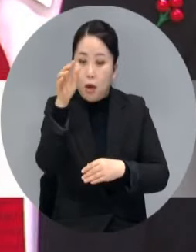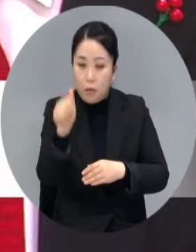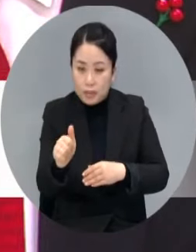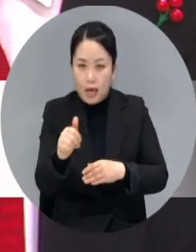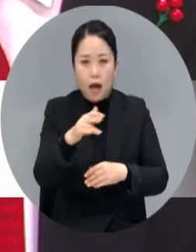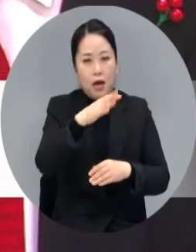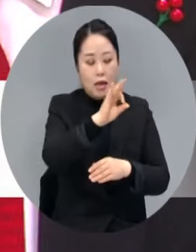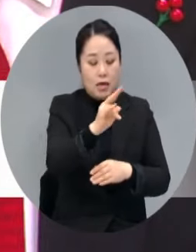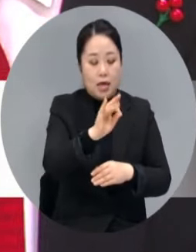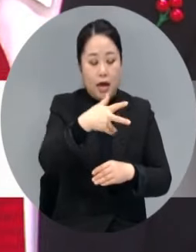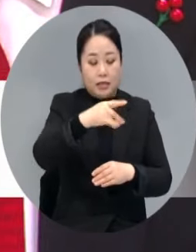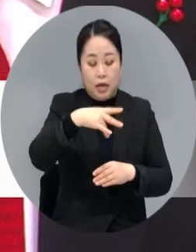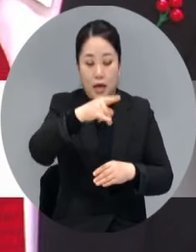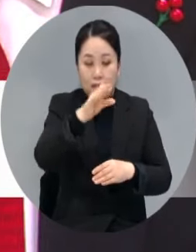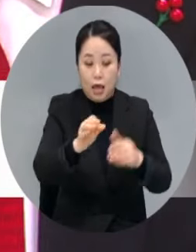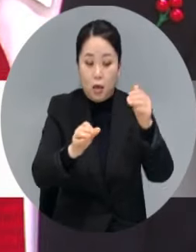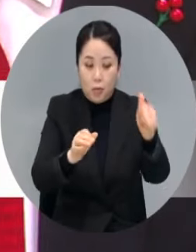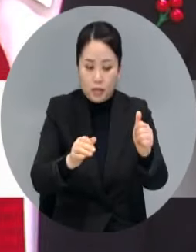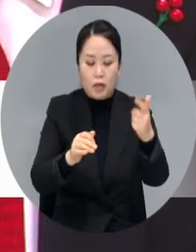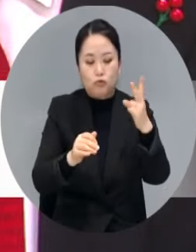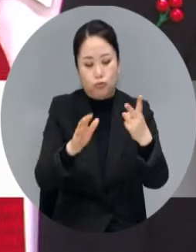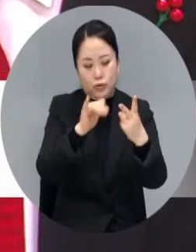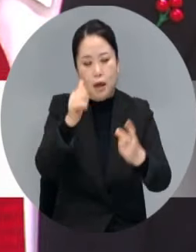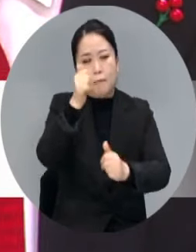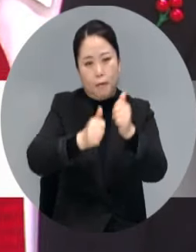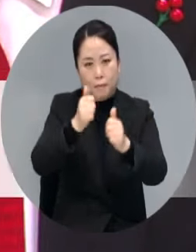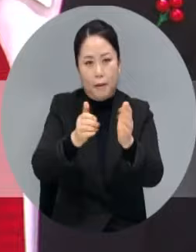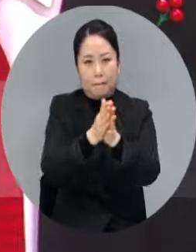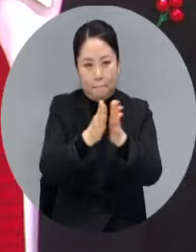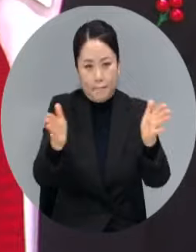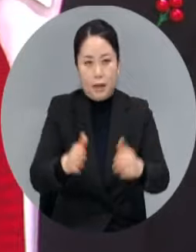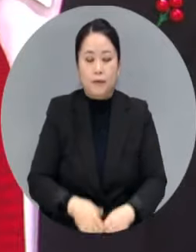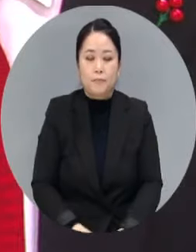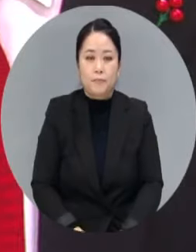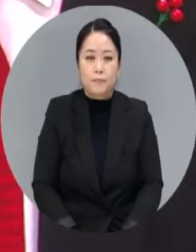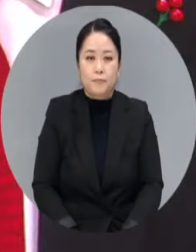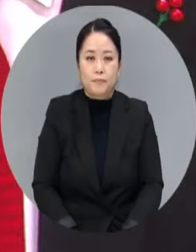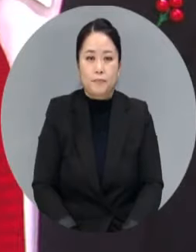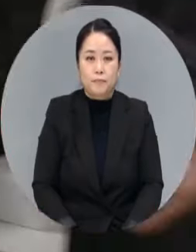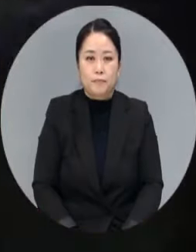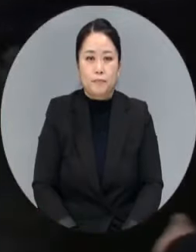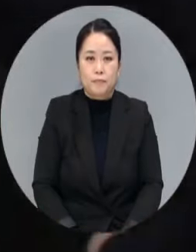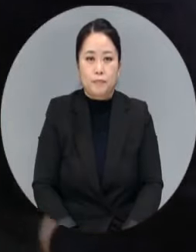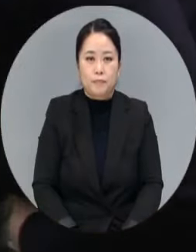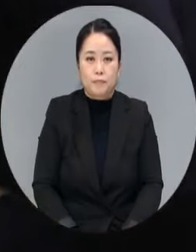간의 2파전으로 치러질 전망입니다. 이만희 기자입니다.